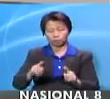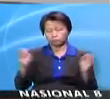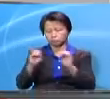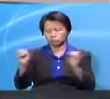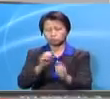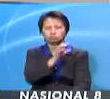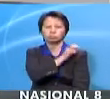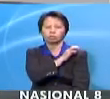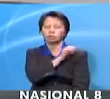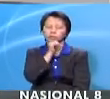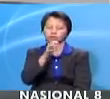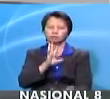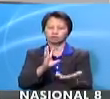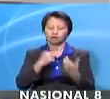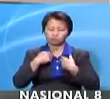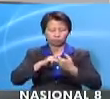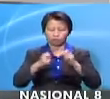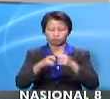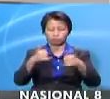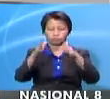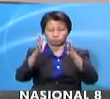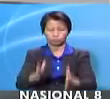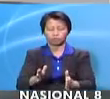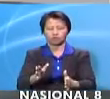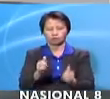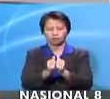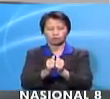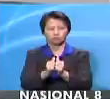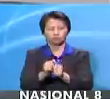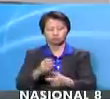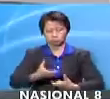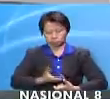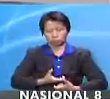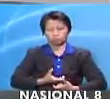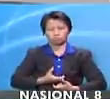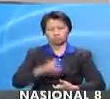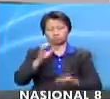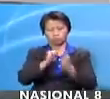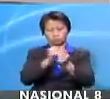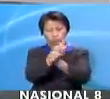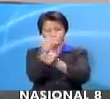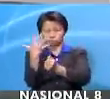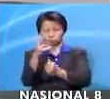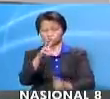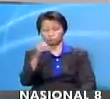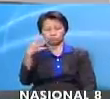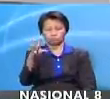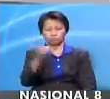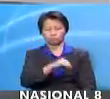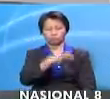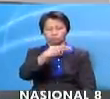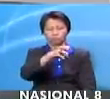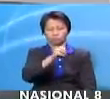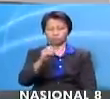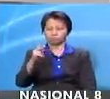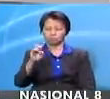ketiadaan jurulatih tidak menjejaskan aksi anak didiknya. Gandingan emas Sukan Commonwealth 2014, Vivian Hu dan Ki Wei